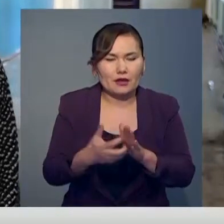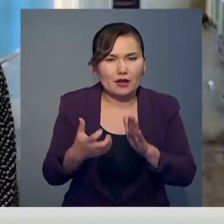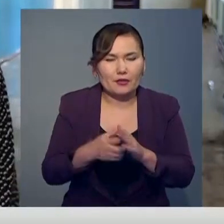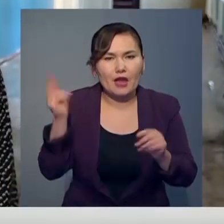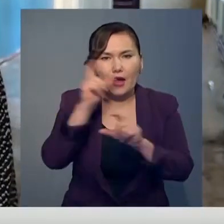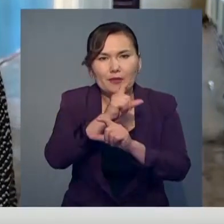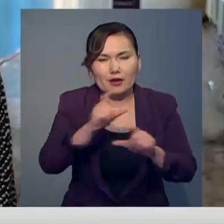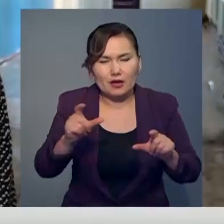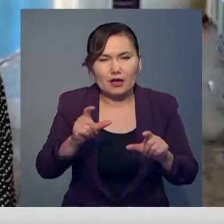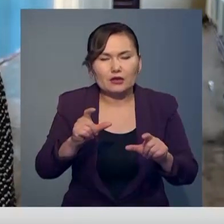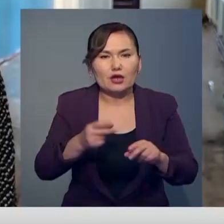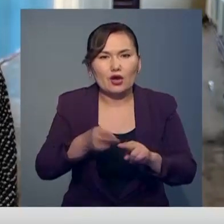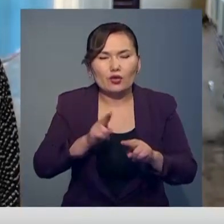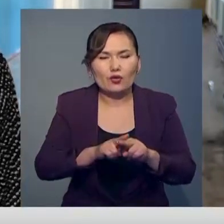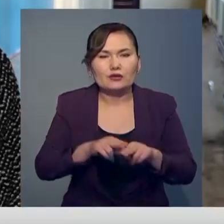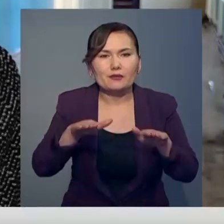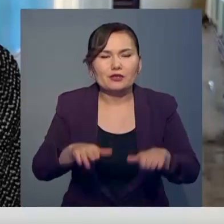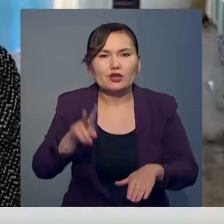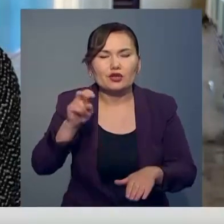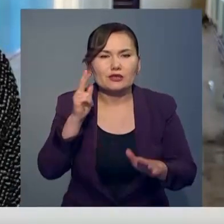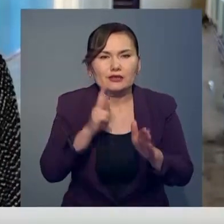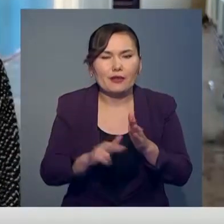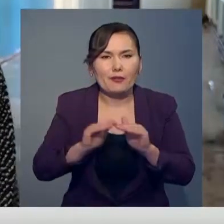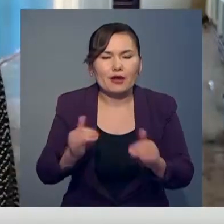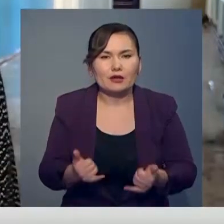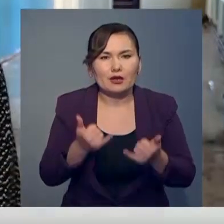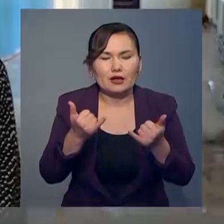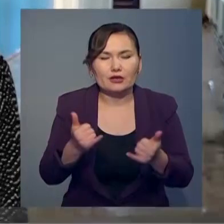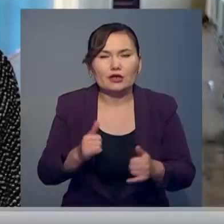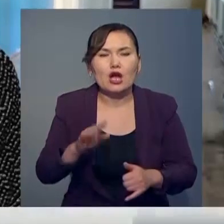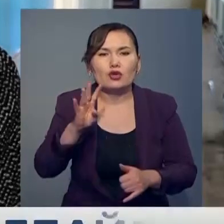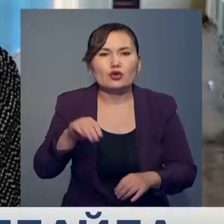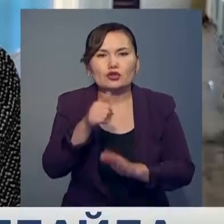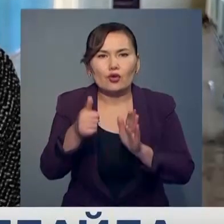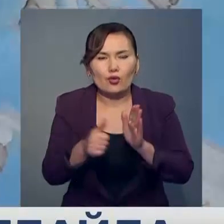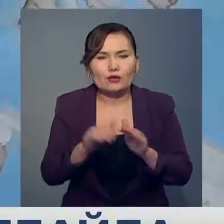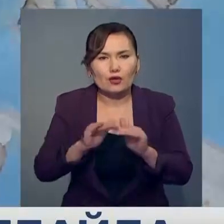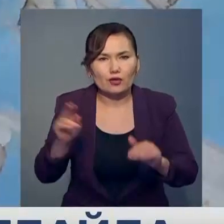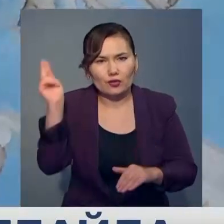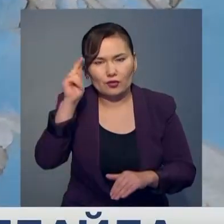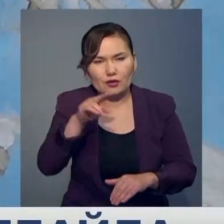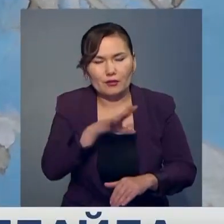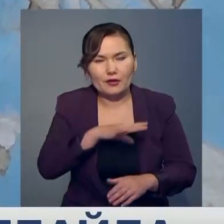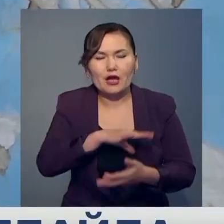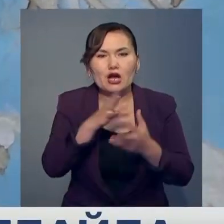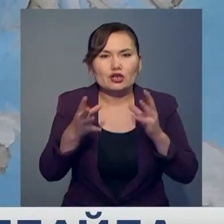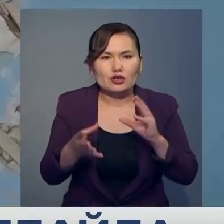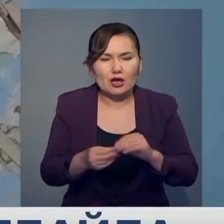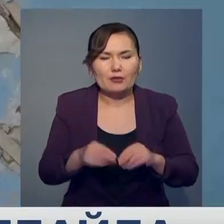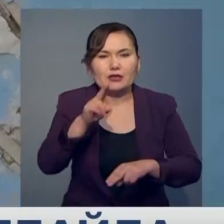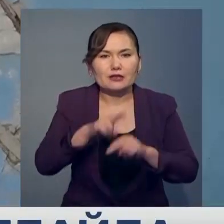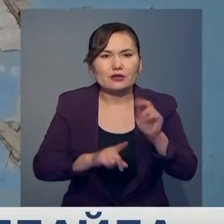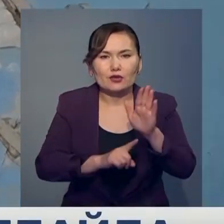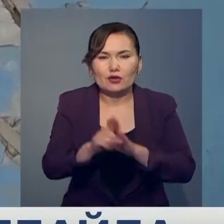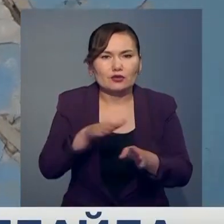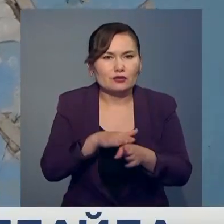қуаты 280 балаға арналған. Бұл мектепте 416 оқушы білім алды. Жалпы салынғаннан бастап